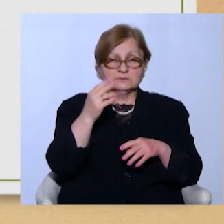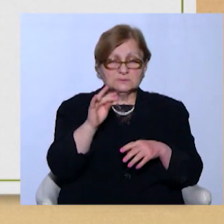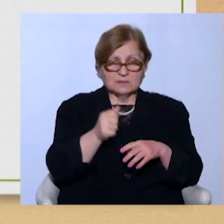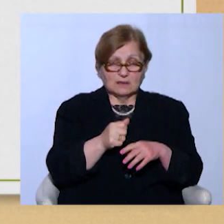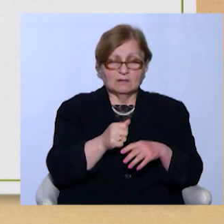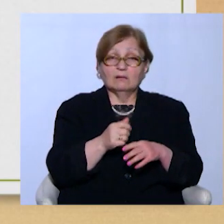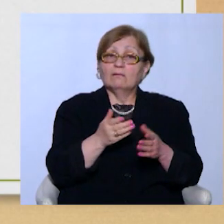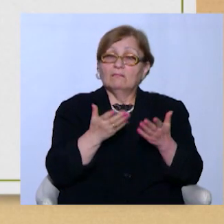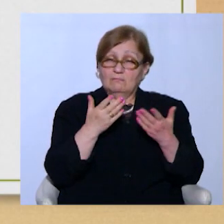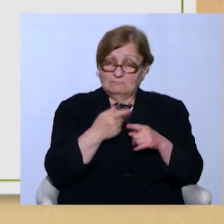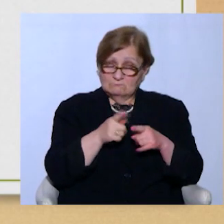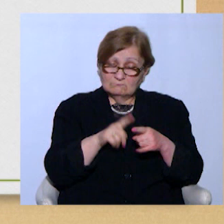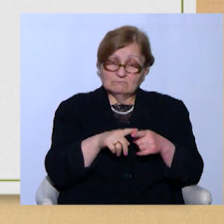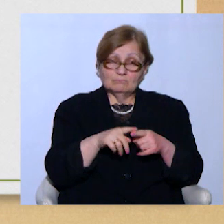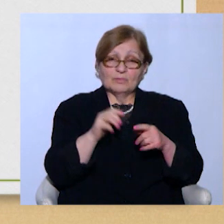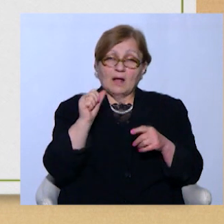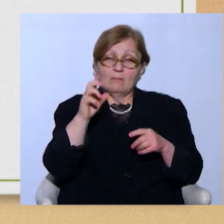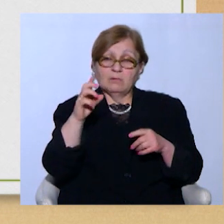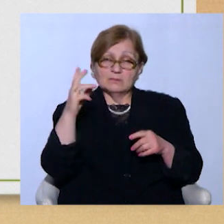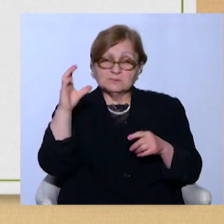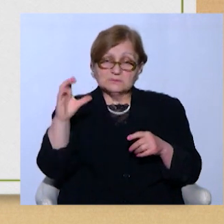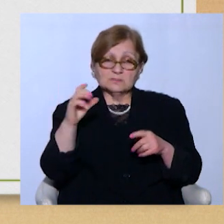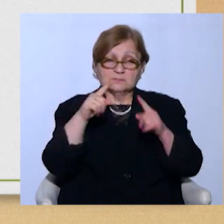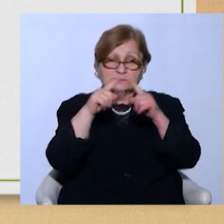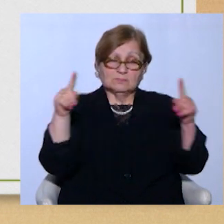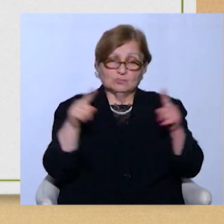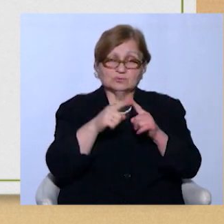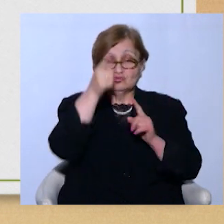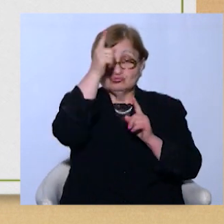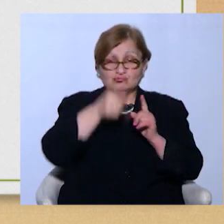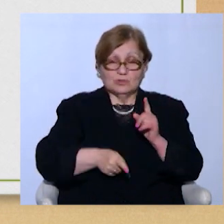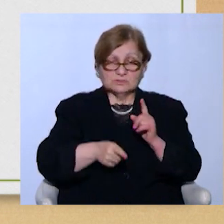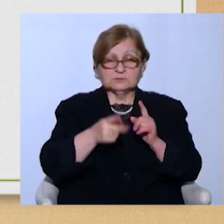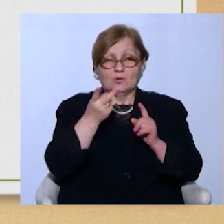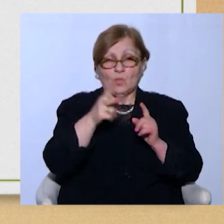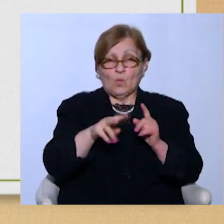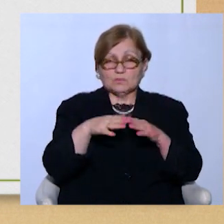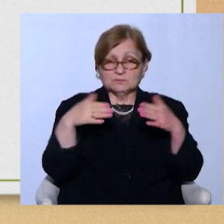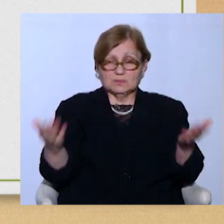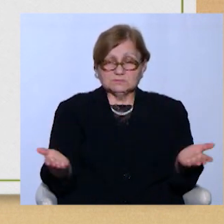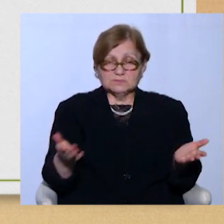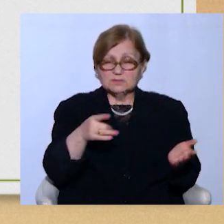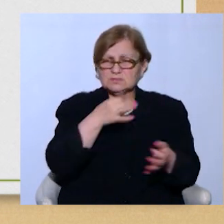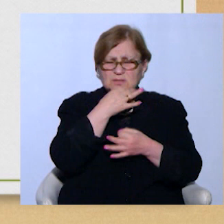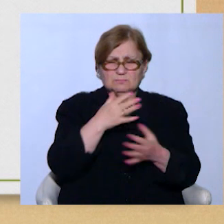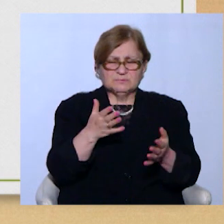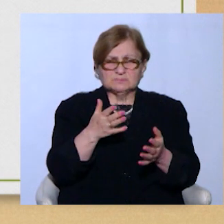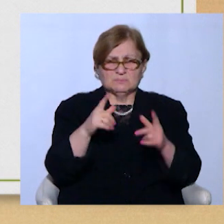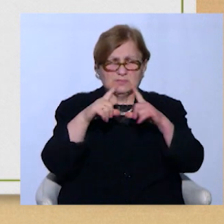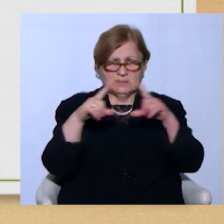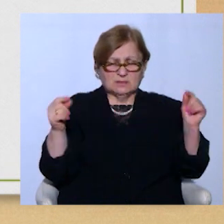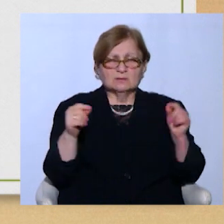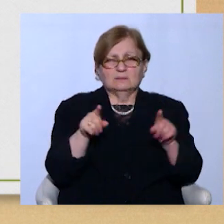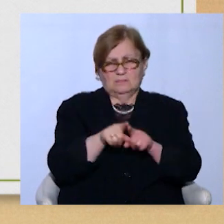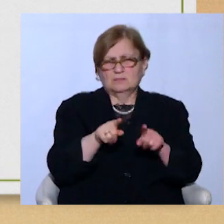და მაშასადამე ABC სამკუთხედი შუახაზით გაყოფილია ორ ნაწილად. ეს ნებისმიერ სამკუთხედში კი